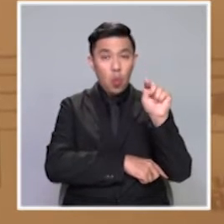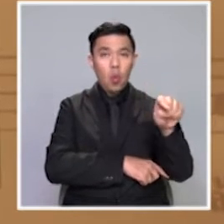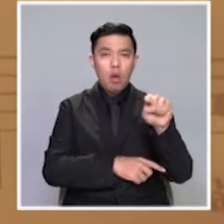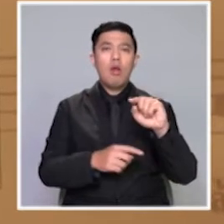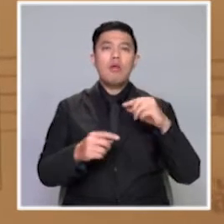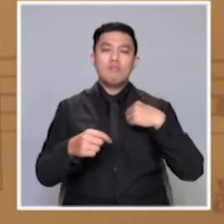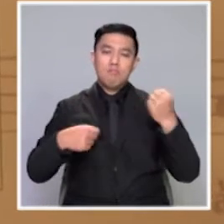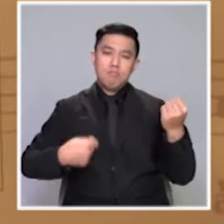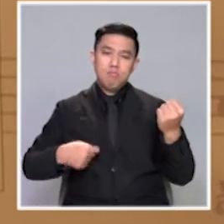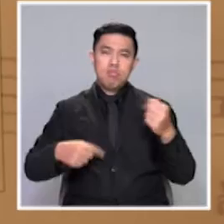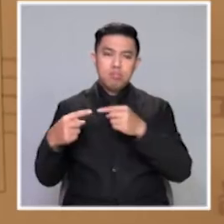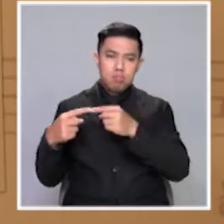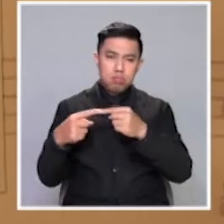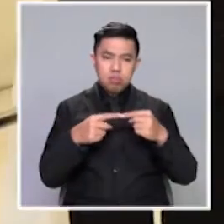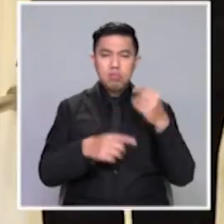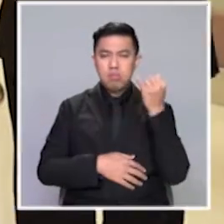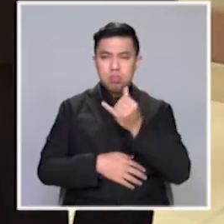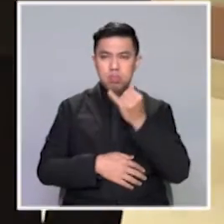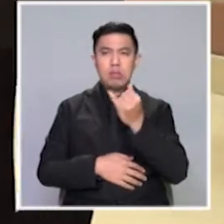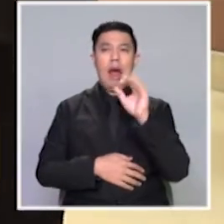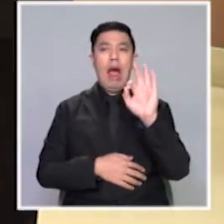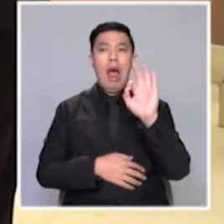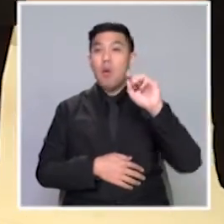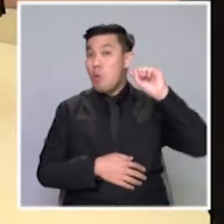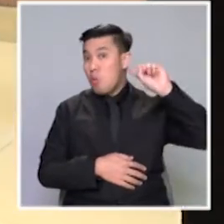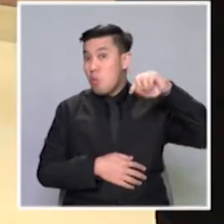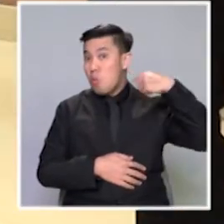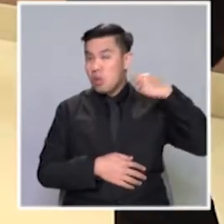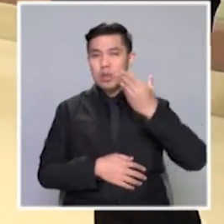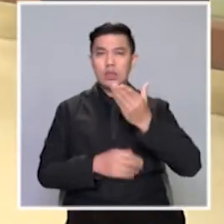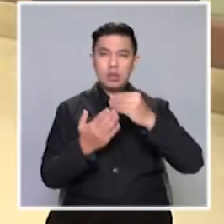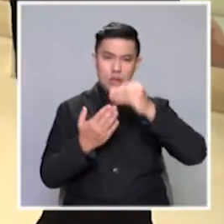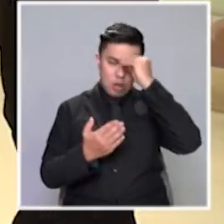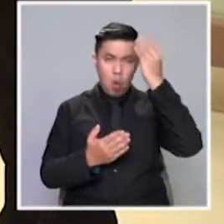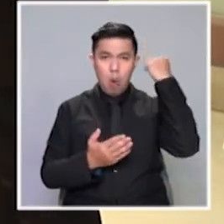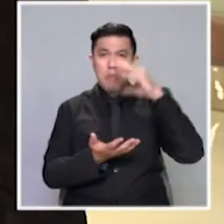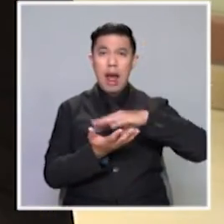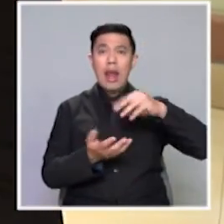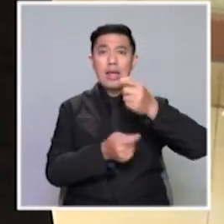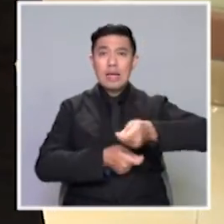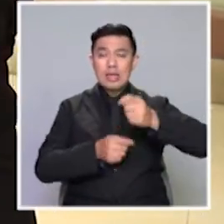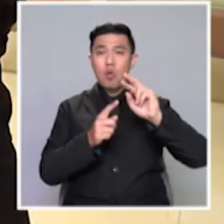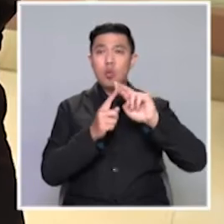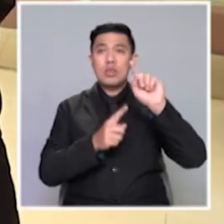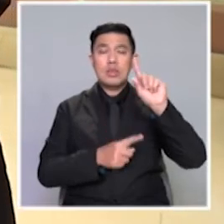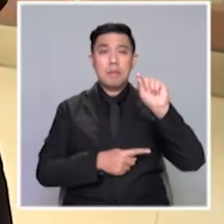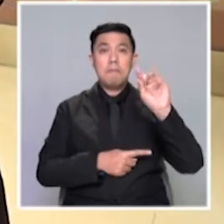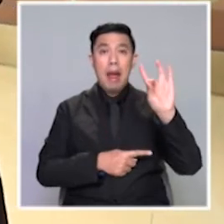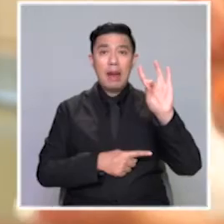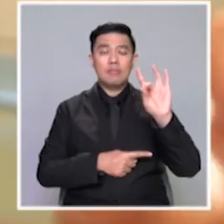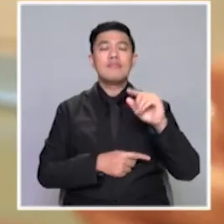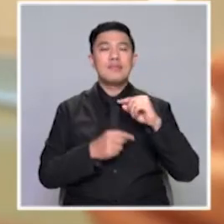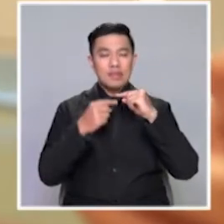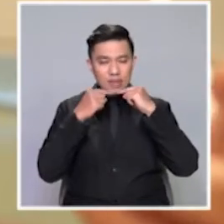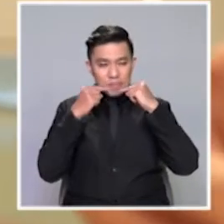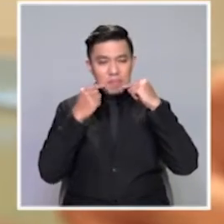ปลูกต่อเนื่องถึง9ครั้งนางสายินสุขอนันต์ศิษย์เก่ามอเกษตรรุ่น28บอกเล่าด้วยใบหน้าเปื้อนยิ้ม